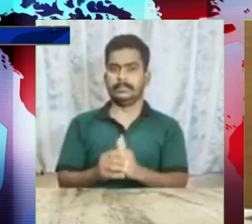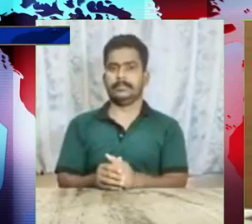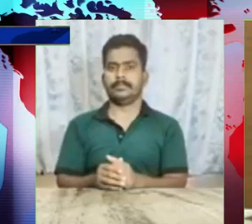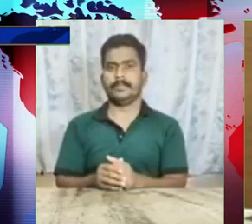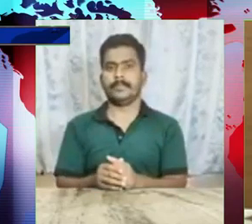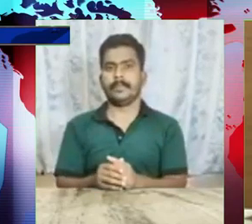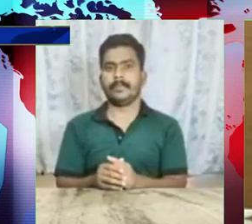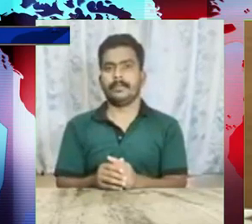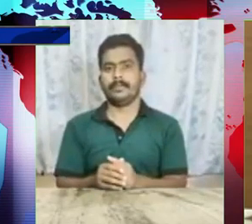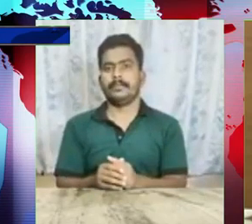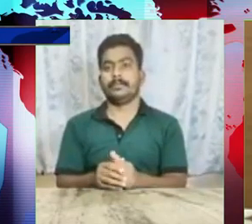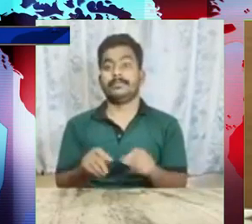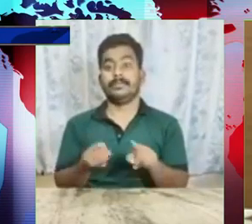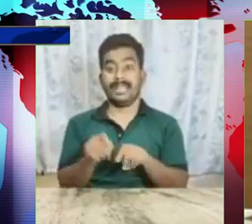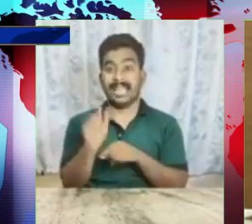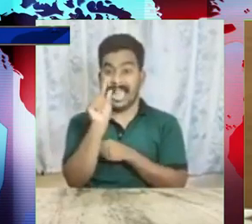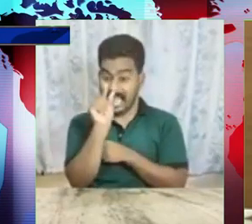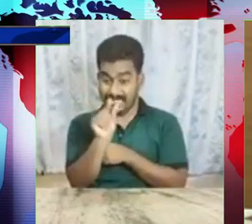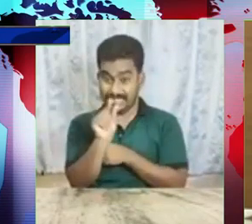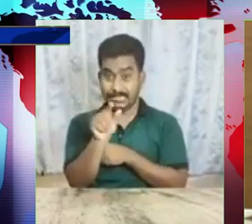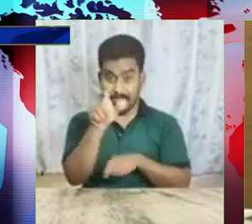മതിയാകും.